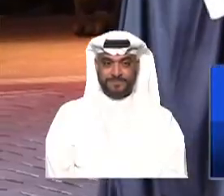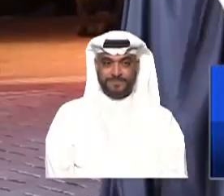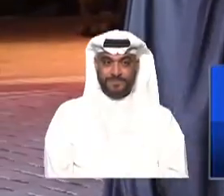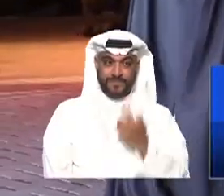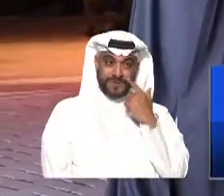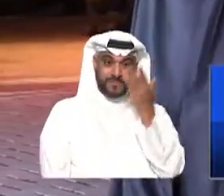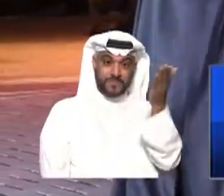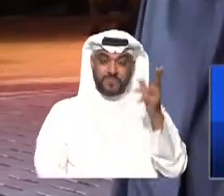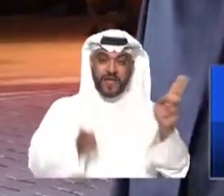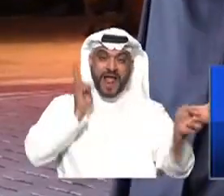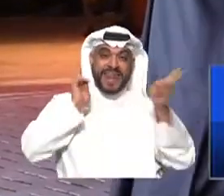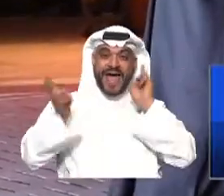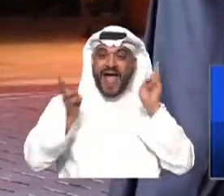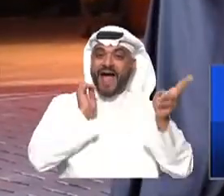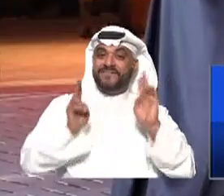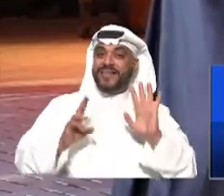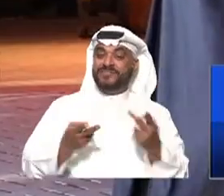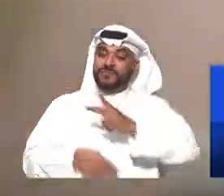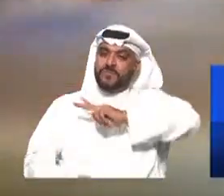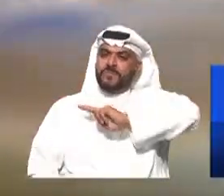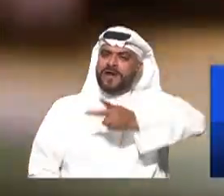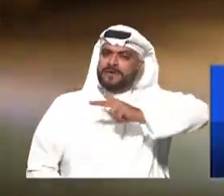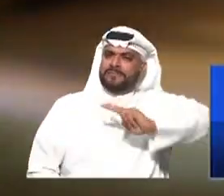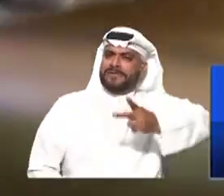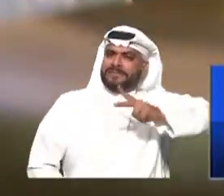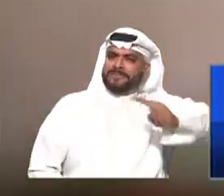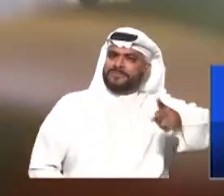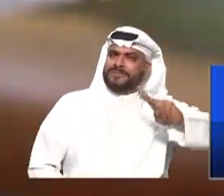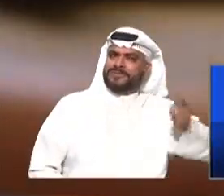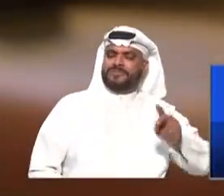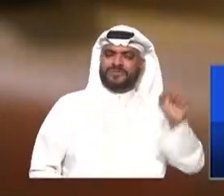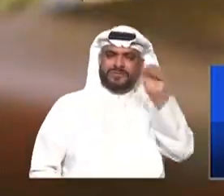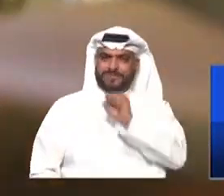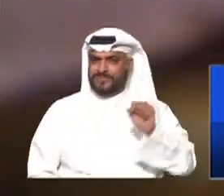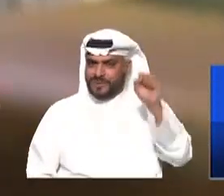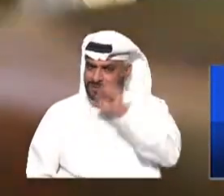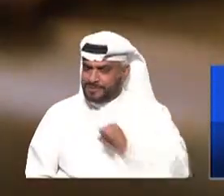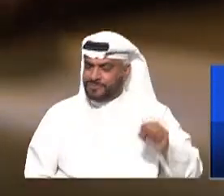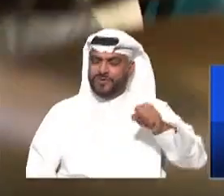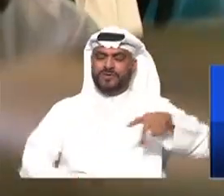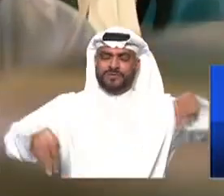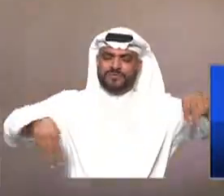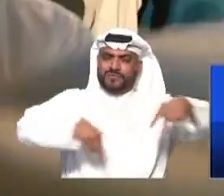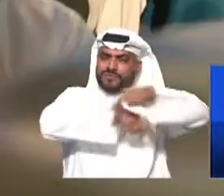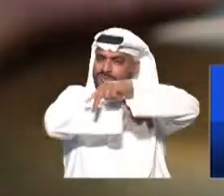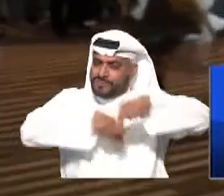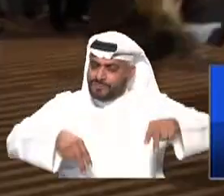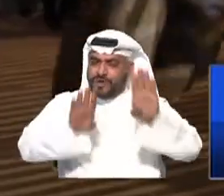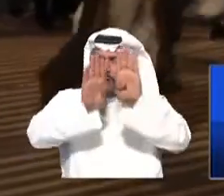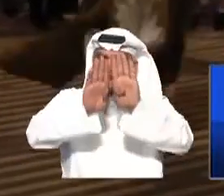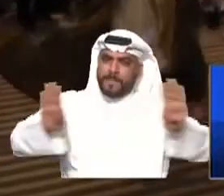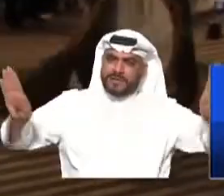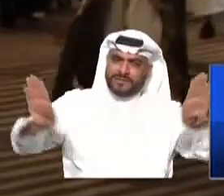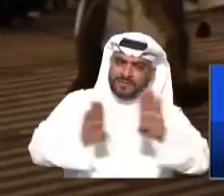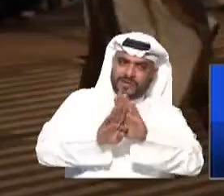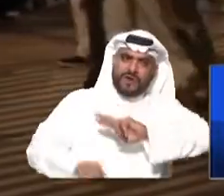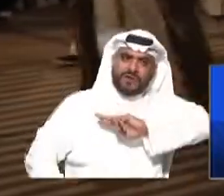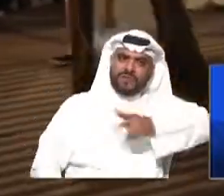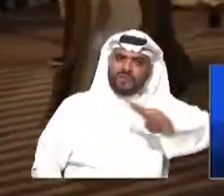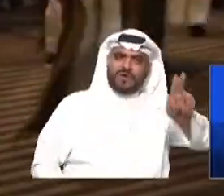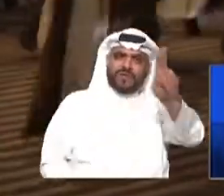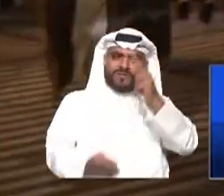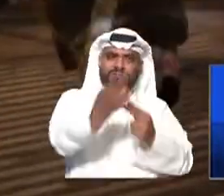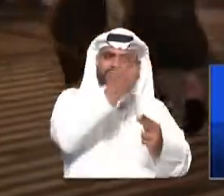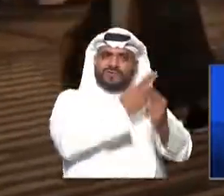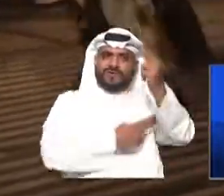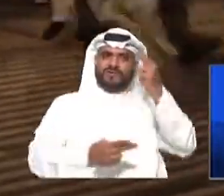اشتمل الحفل على فقرات متنوعة واستعراضات تراثية جسدت الموروث الثقافي لحضارة الكويت على مر التاريخ،